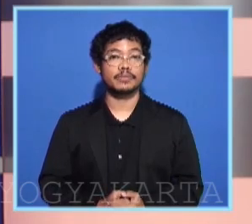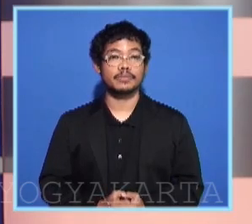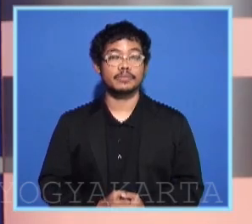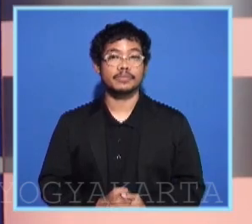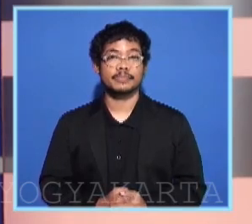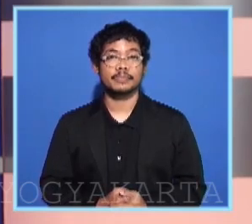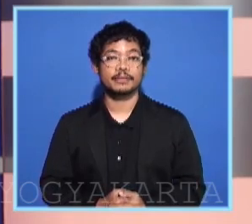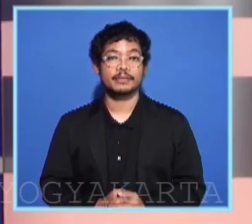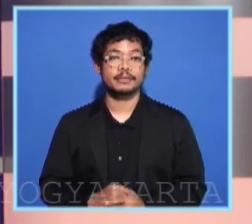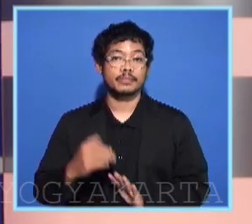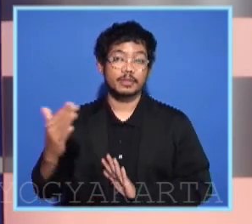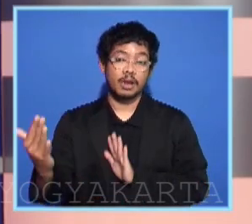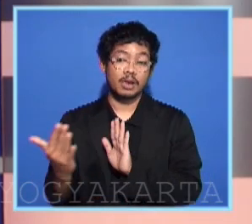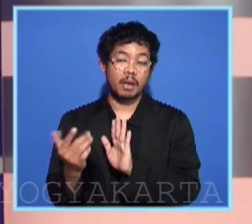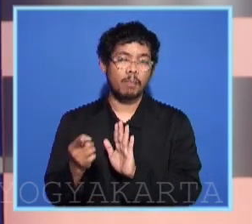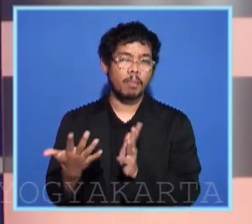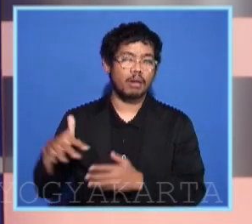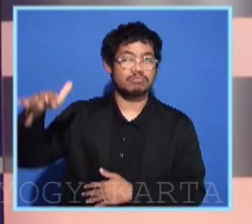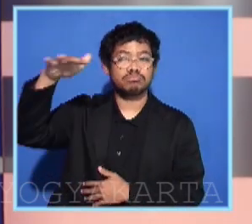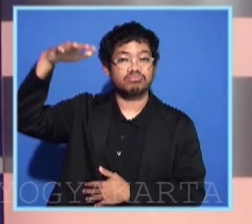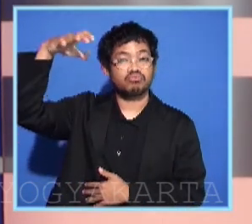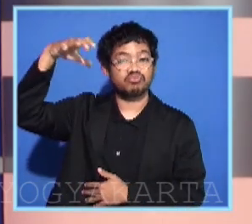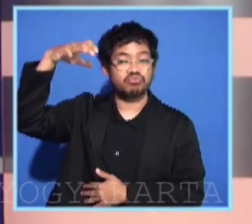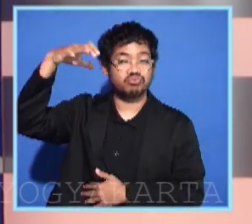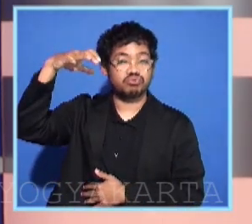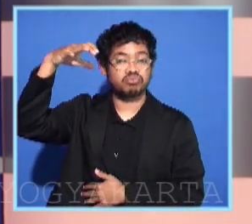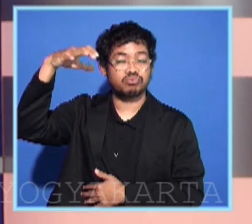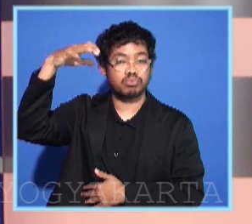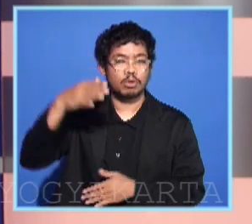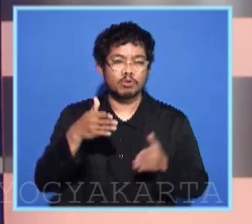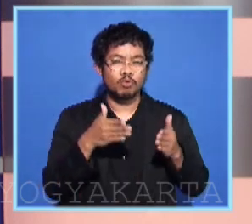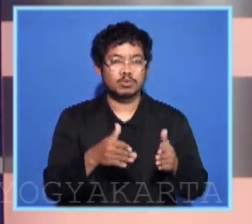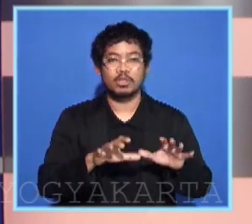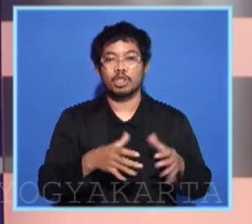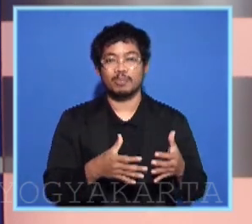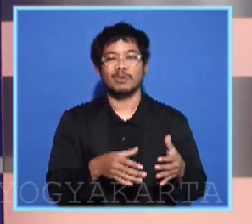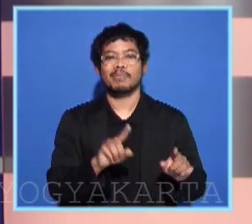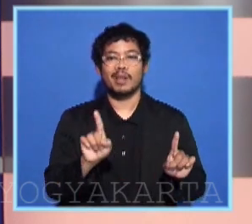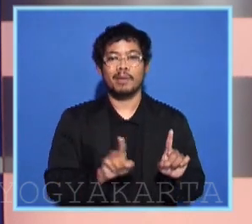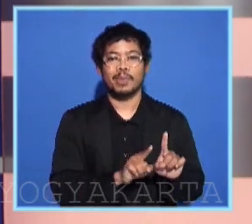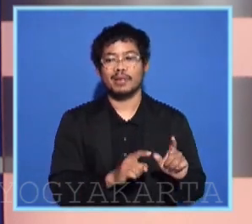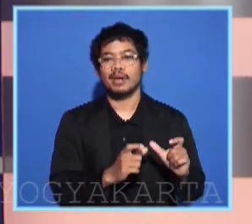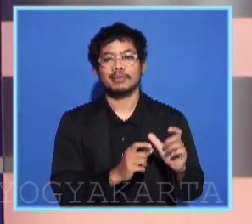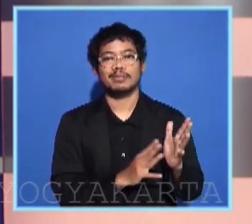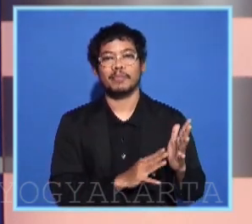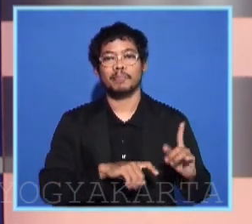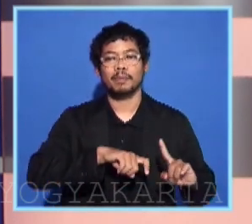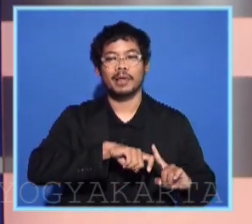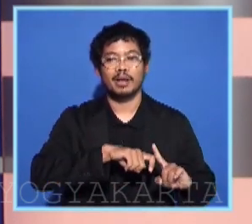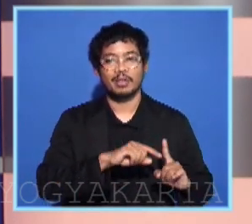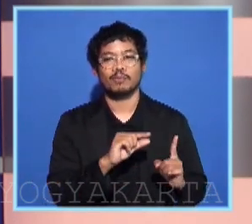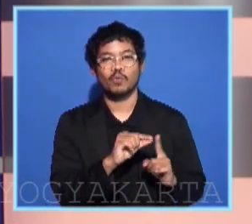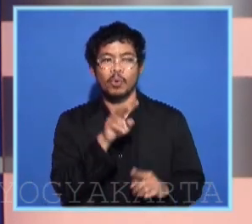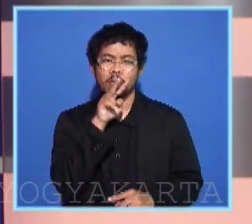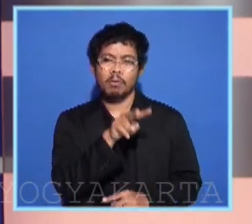menghadapi musim penghujan tahun ini tim khusus dari siswa dan guru pendamping di SMK 1 Pundong Bantul melakukan pengecekan kondisi dan